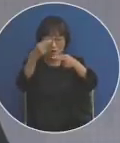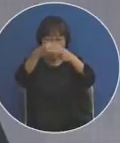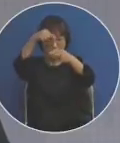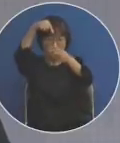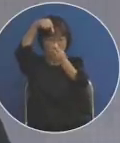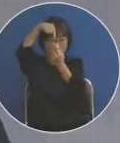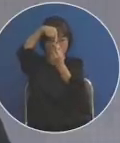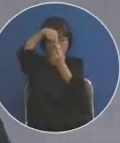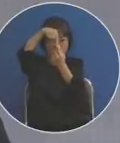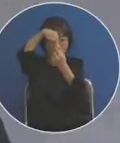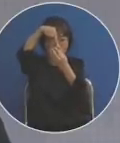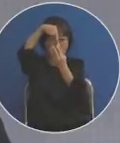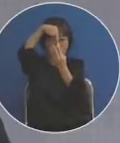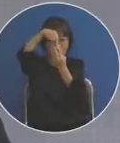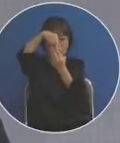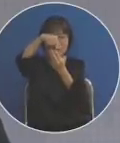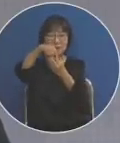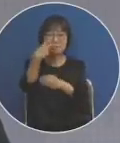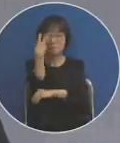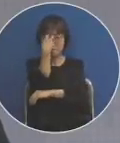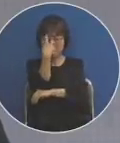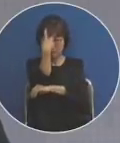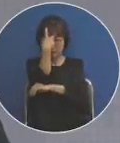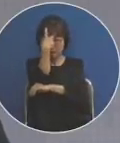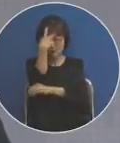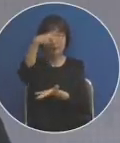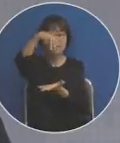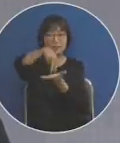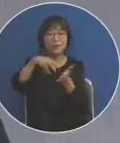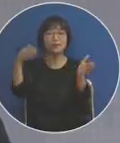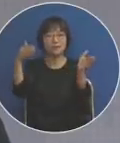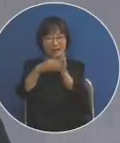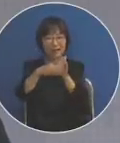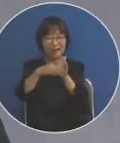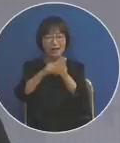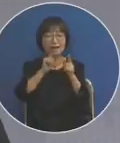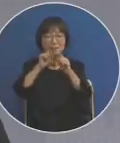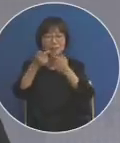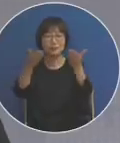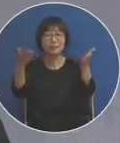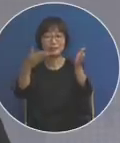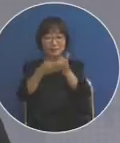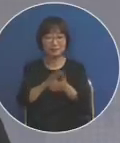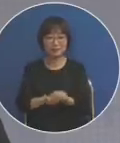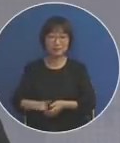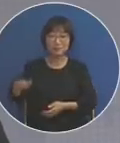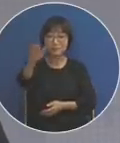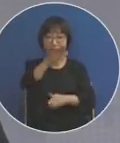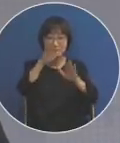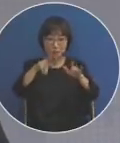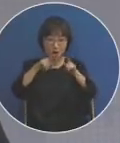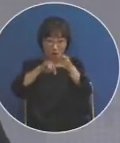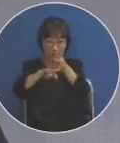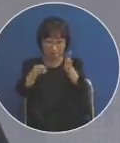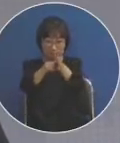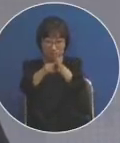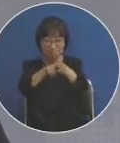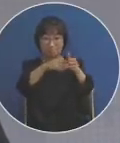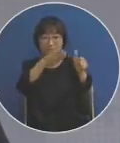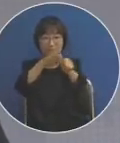you as a watchman. 여러분 오늘 이 언약을 굳게 잡으시기 바랍니다. May you firmly hold on to this covenant today. 지금부터